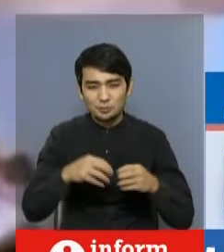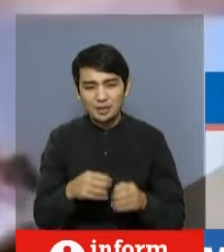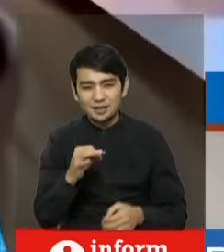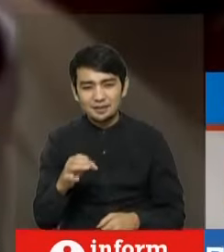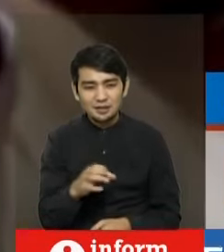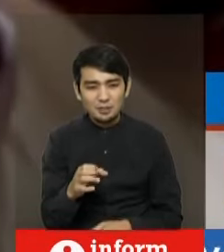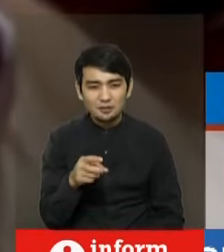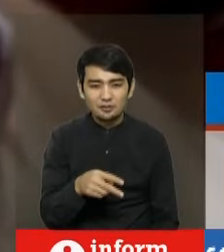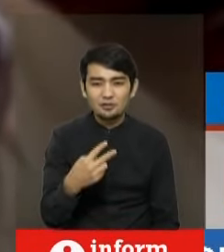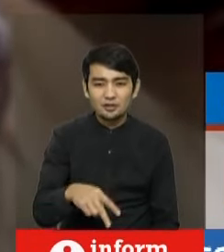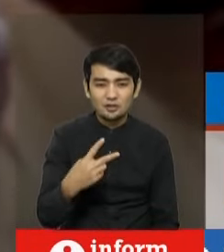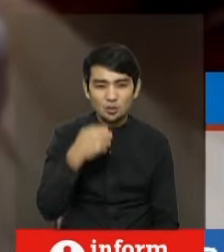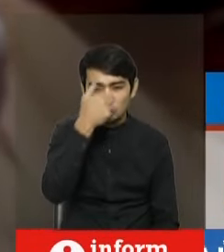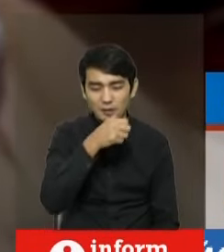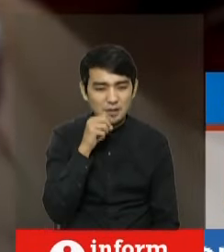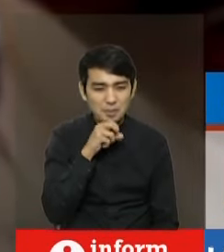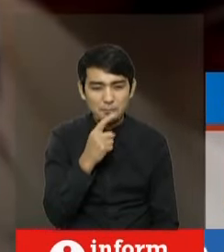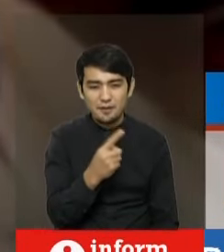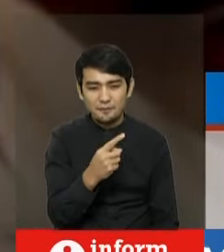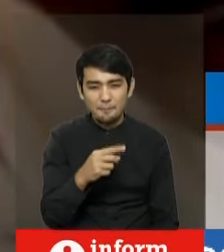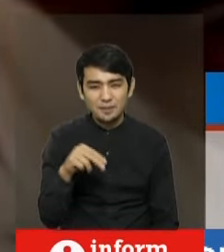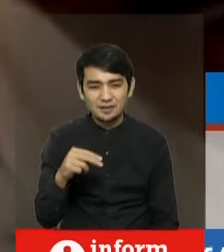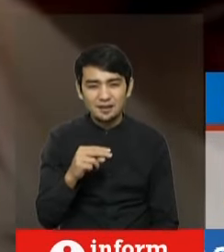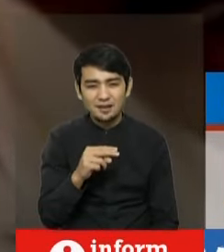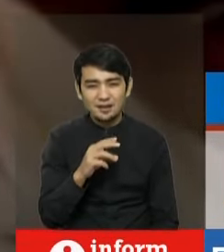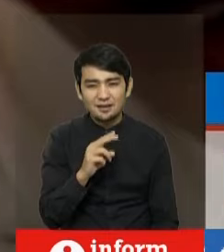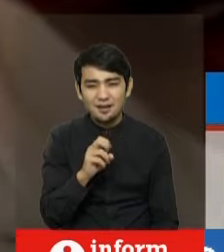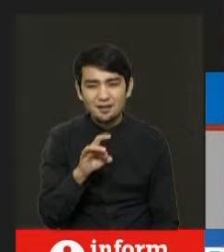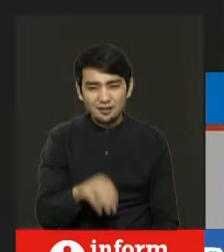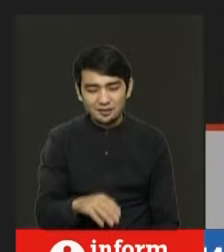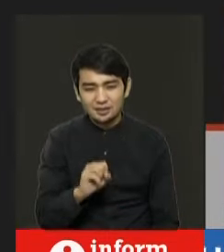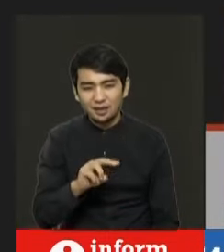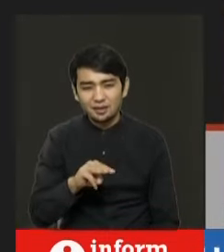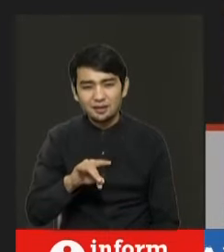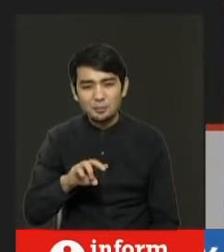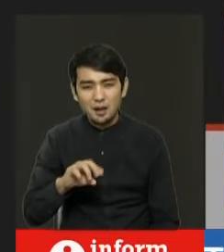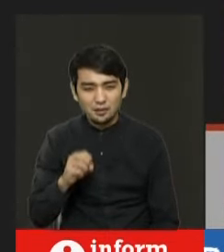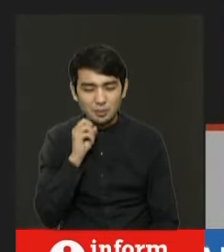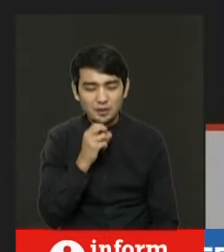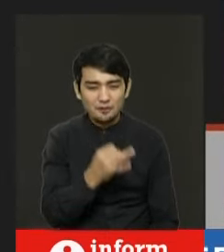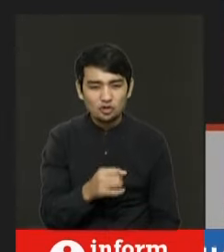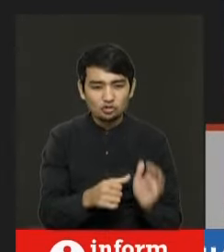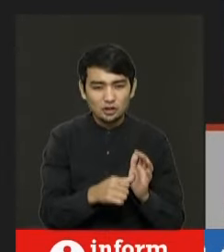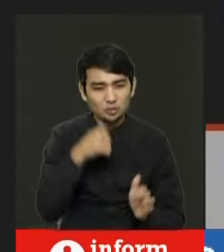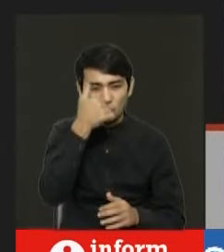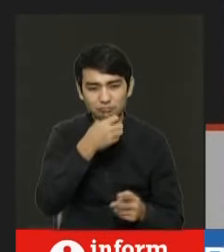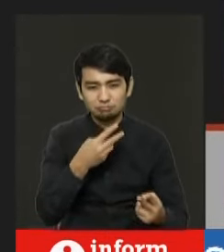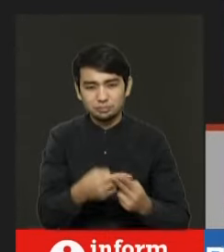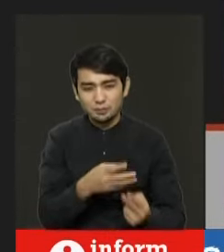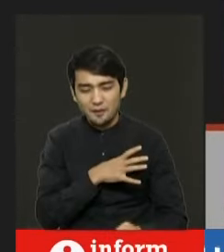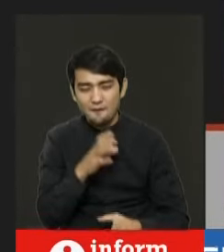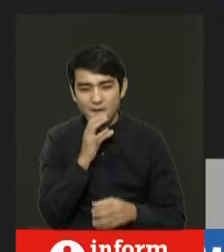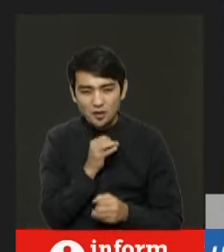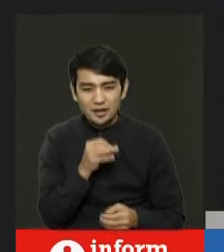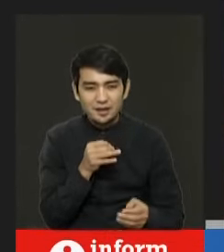двадцать второго года племянника первого президента Хайрат сатыбалды суд приговорил к шести годам лишения свободы за хищения и